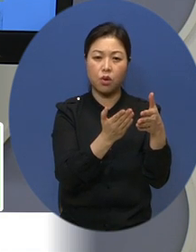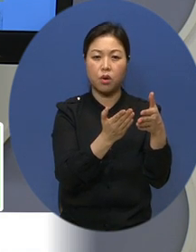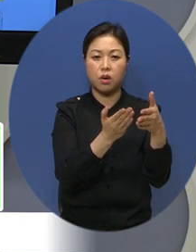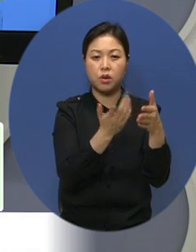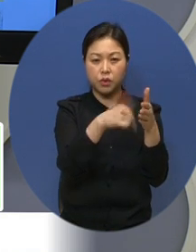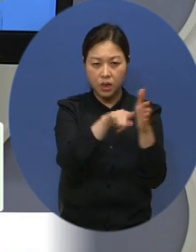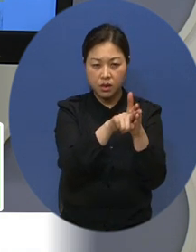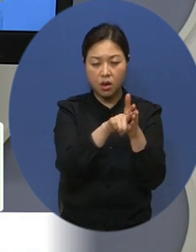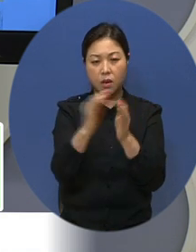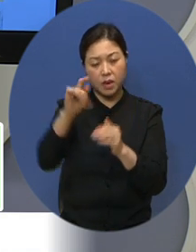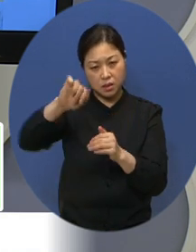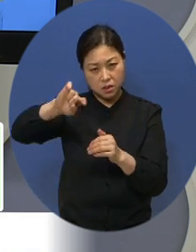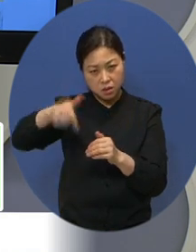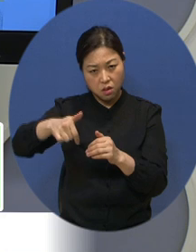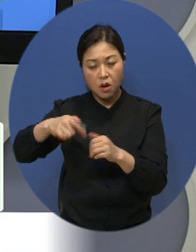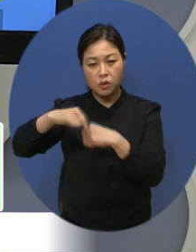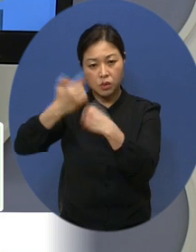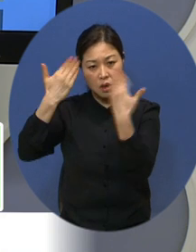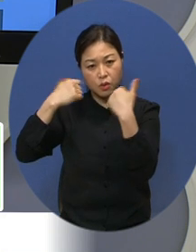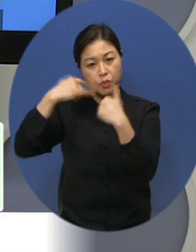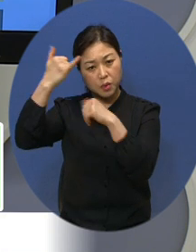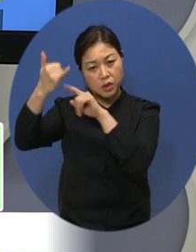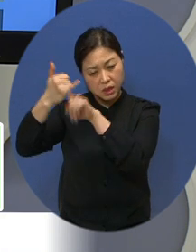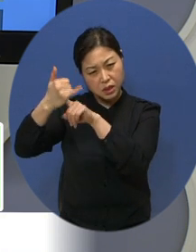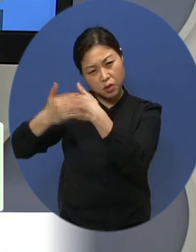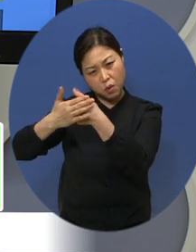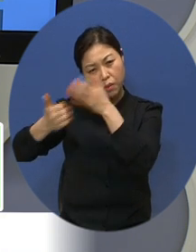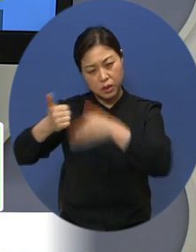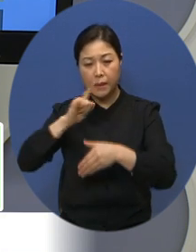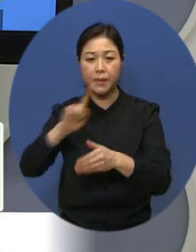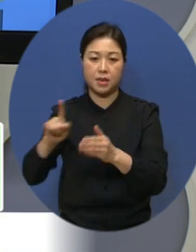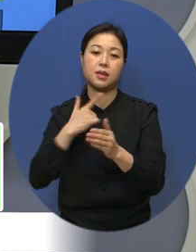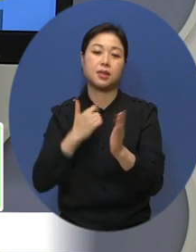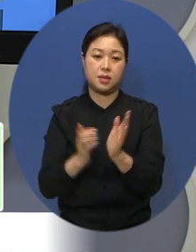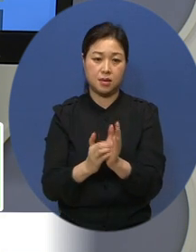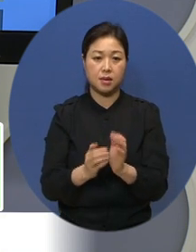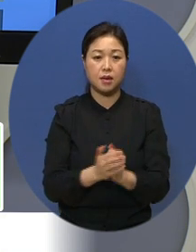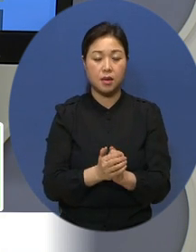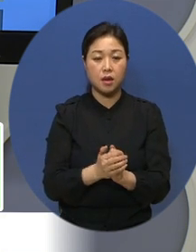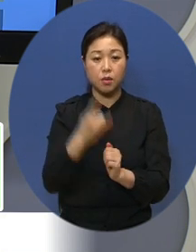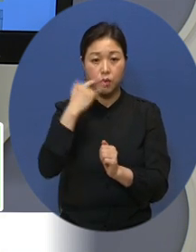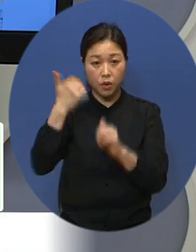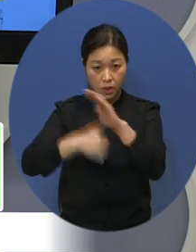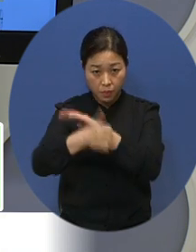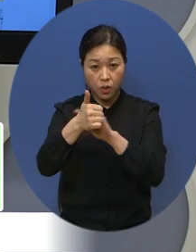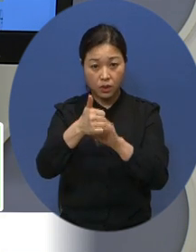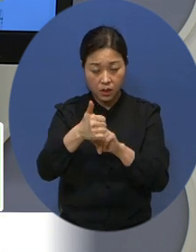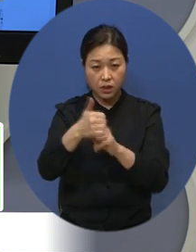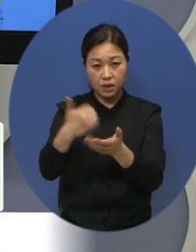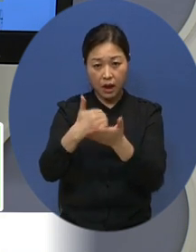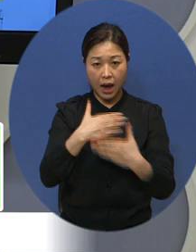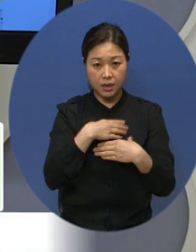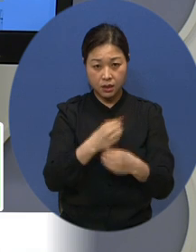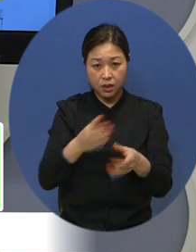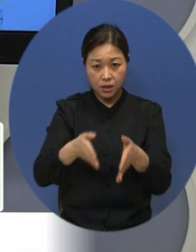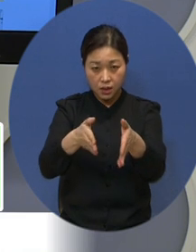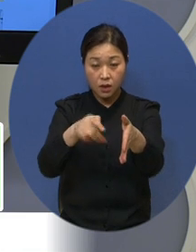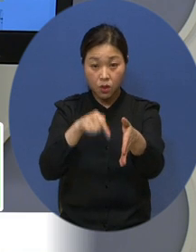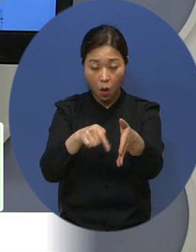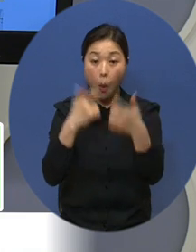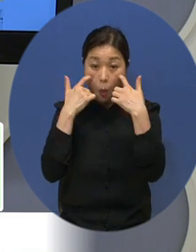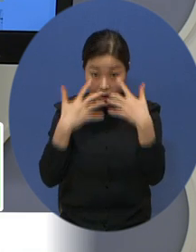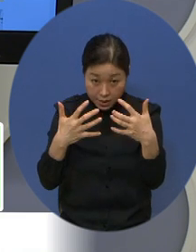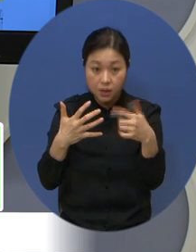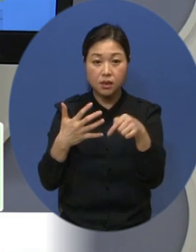학부모들이 적극 협조해 줄 것을 요청한 바 있는데요 또한 학부모 대표들이 요청한 안전한 통학로 확보 등에